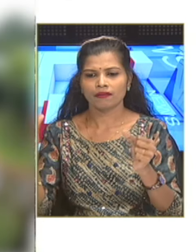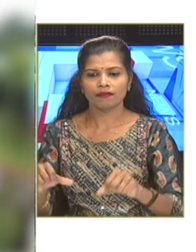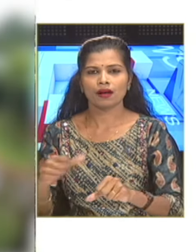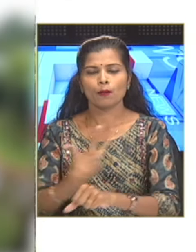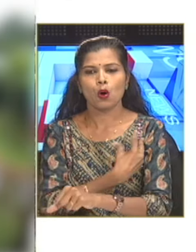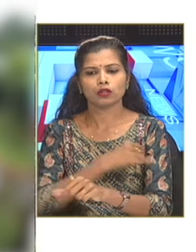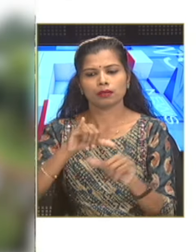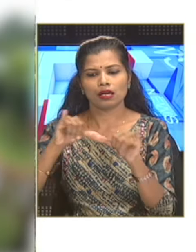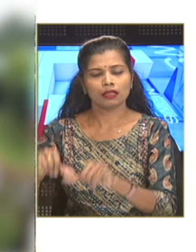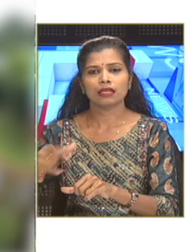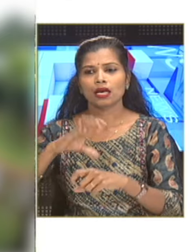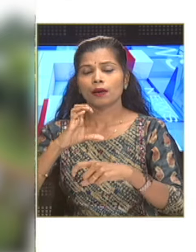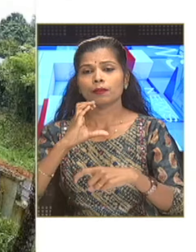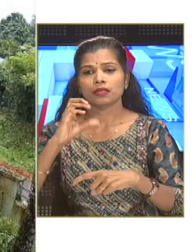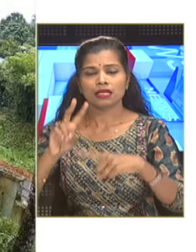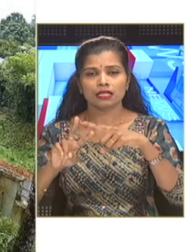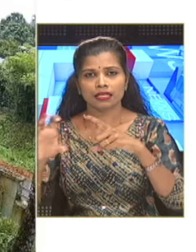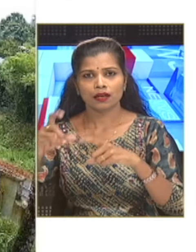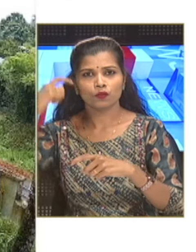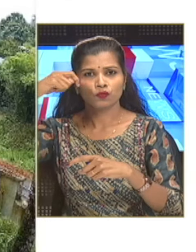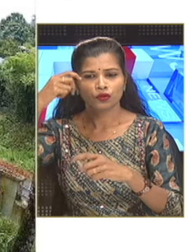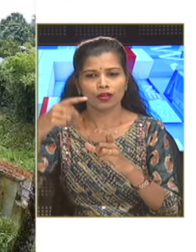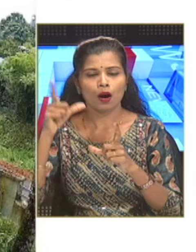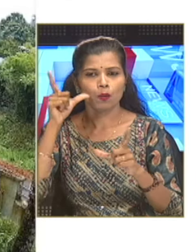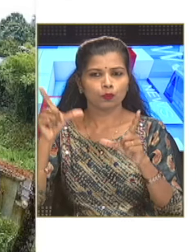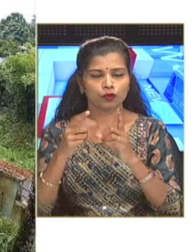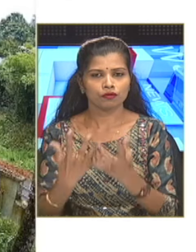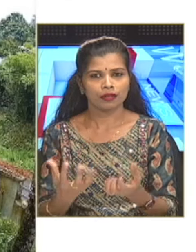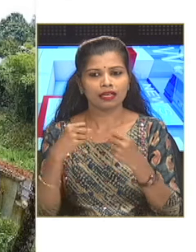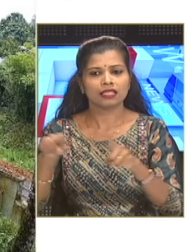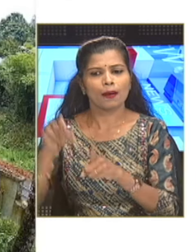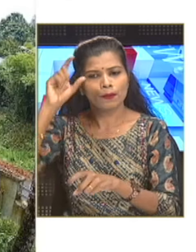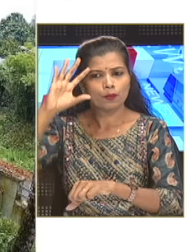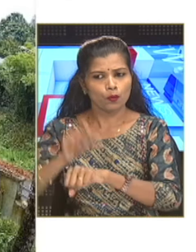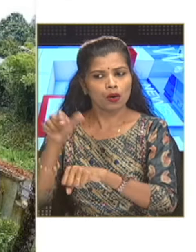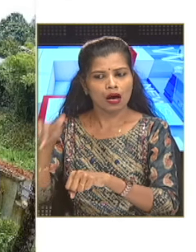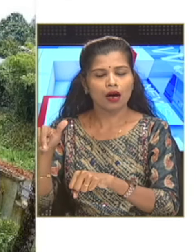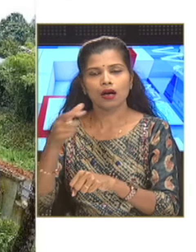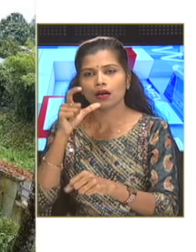അമിതവേഗത വ്യക്തമാക്കുന്ന സിസിടിവി ദൃശ്യങ്ങൾ പുറത്തുവന്നു സംഭവത്തിൽ പോലീസുകാരനെതിരെ കേസ് എടുത്തു കാറും കസ്റ്റഡിയിൽ എടുത്തു